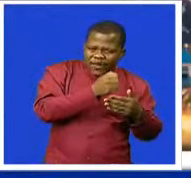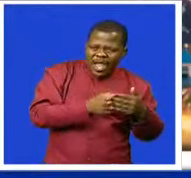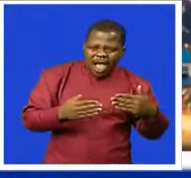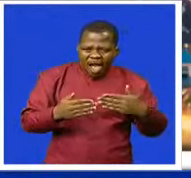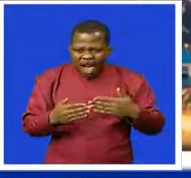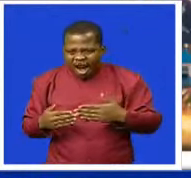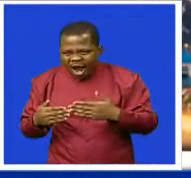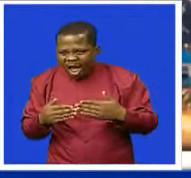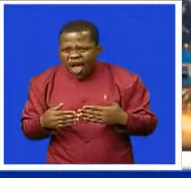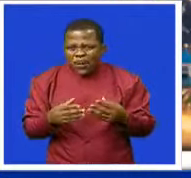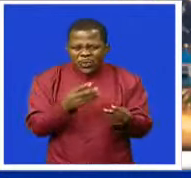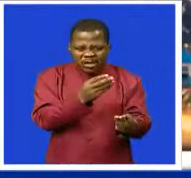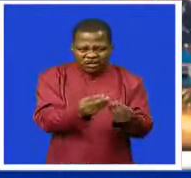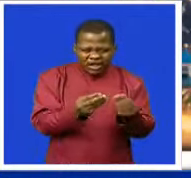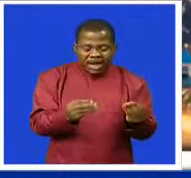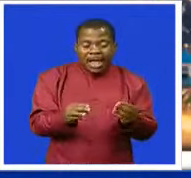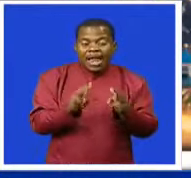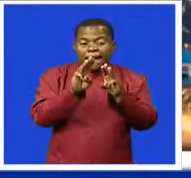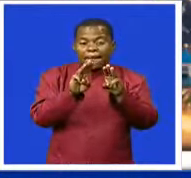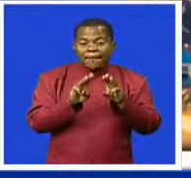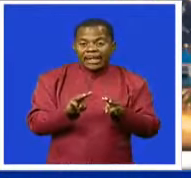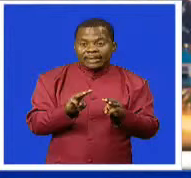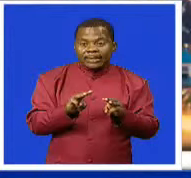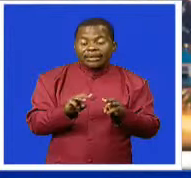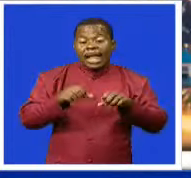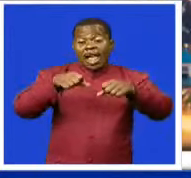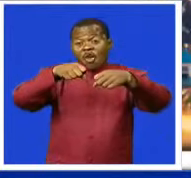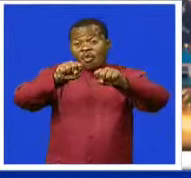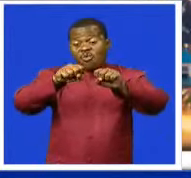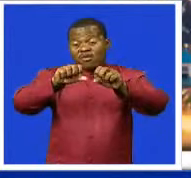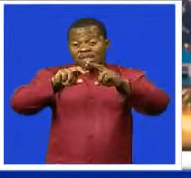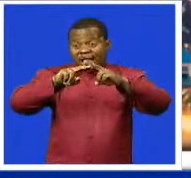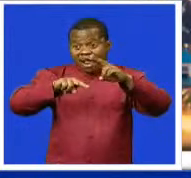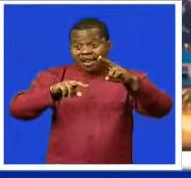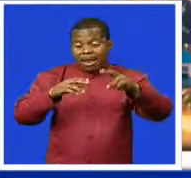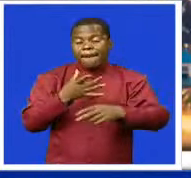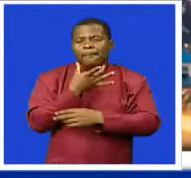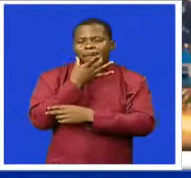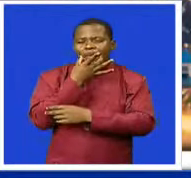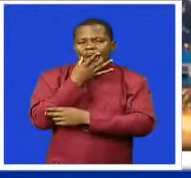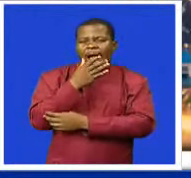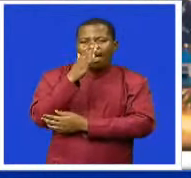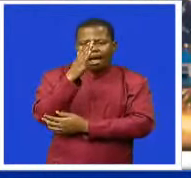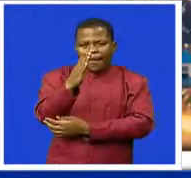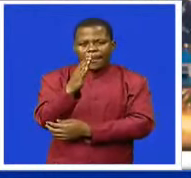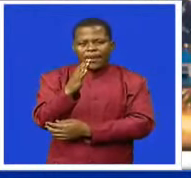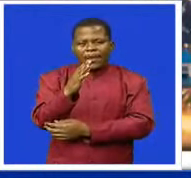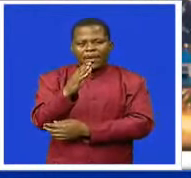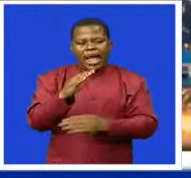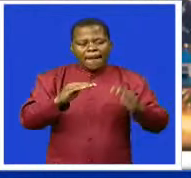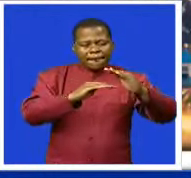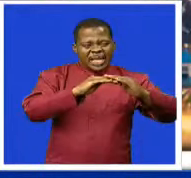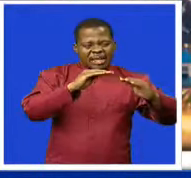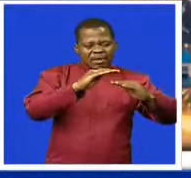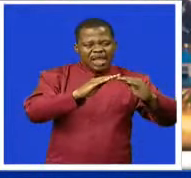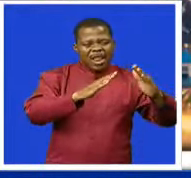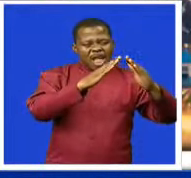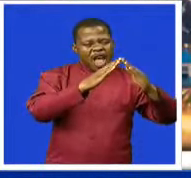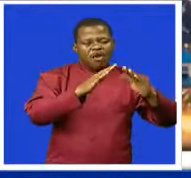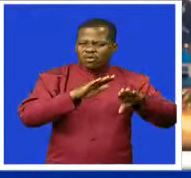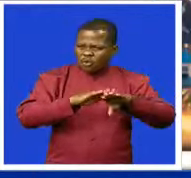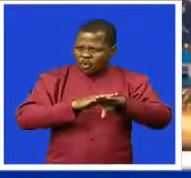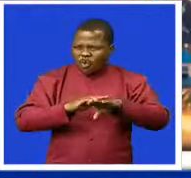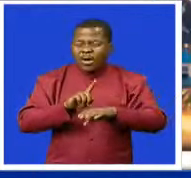yasemadlangempisi lisede sakhiwo kodwa liyakhona kondla abantwana labangetulu kwemashumi lasikhombisa loku kuvetwe ngubucopho wasemadlangempisi